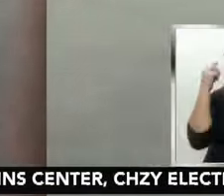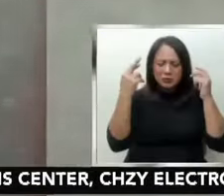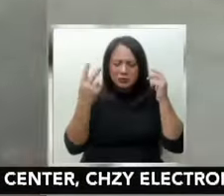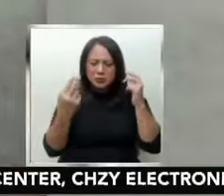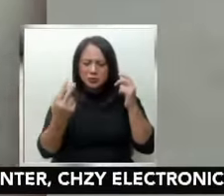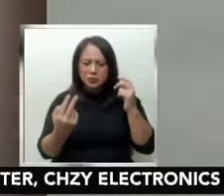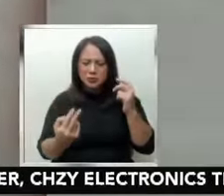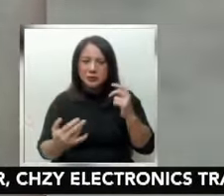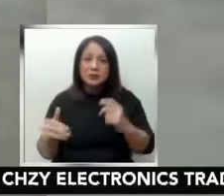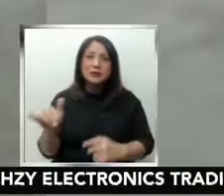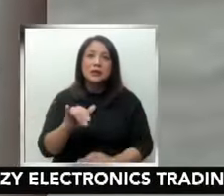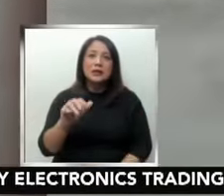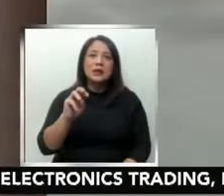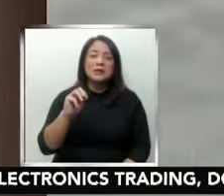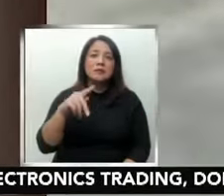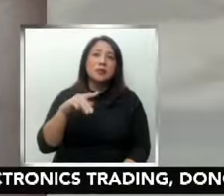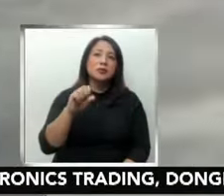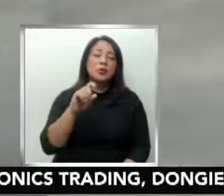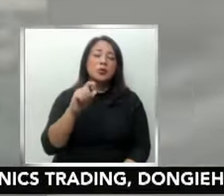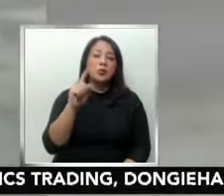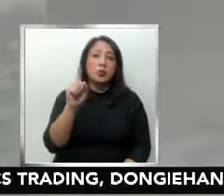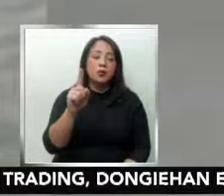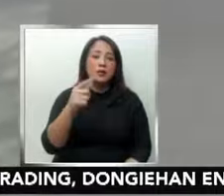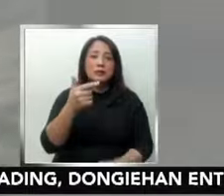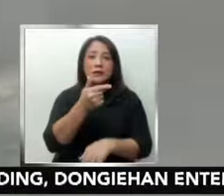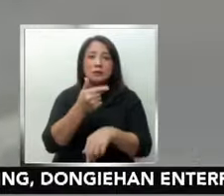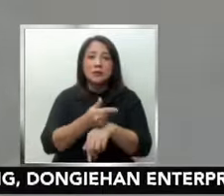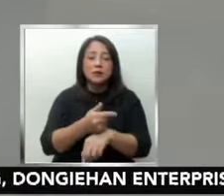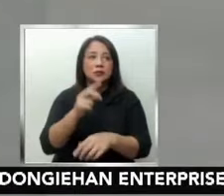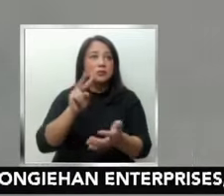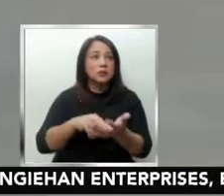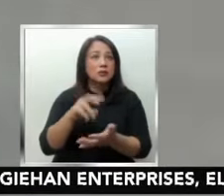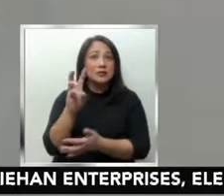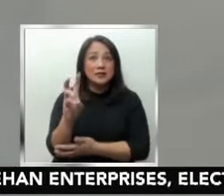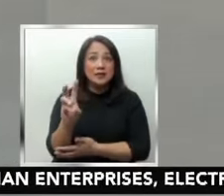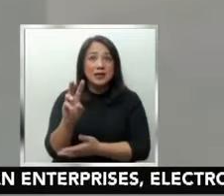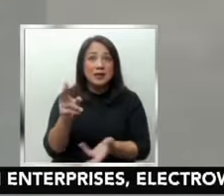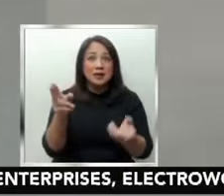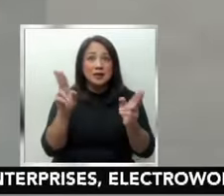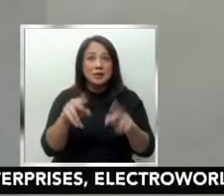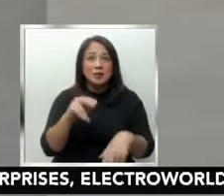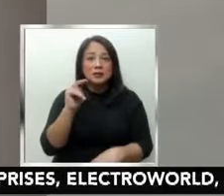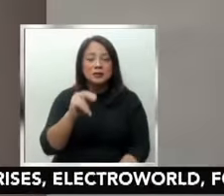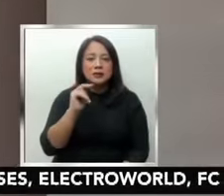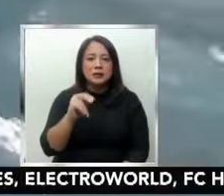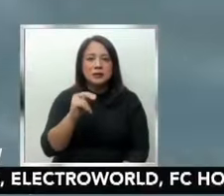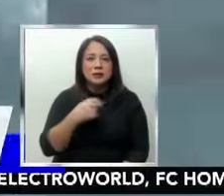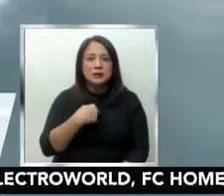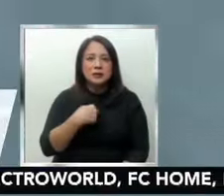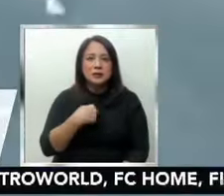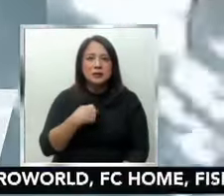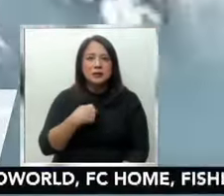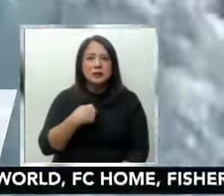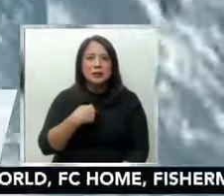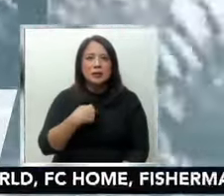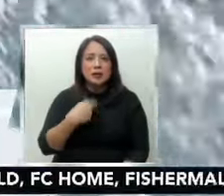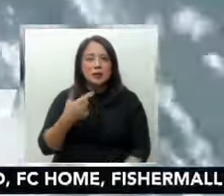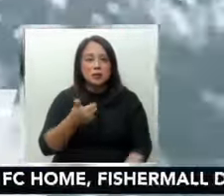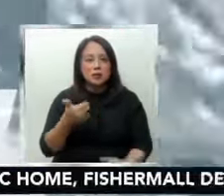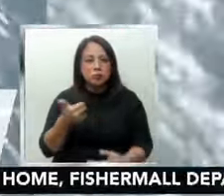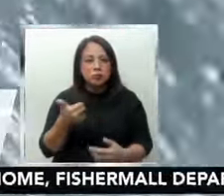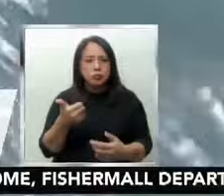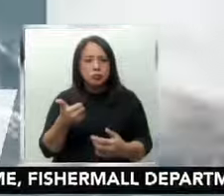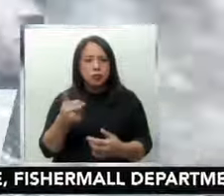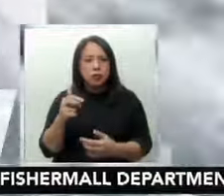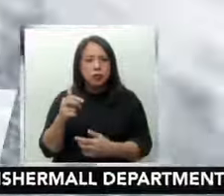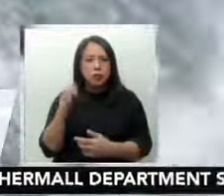Mt solar 1 sa Guimaras straight noung 2006 na kinailangang gamitan ng remotely operated vehicle o rov dahil